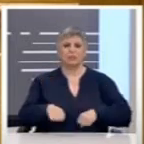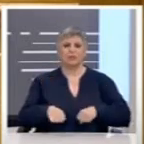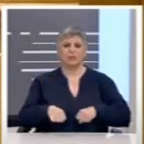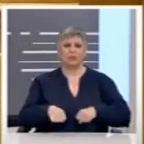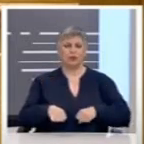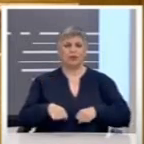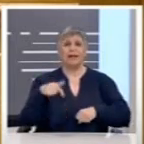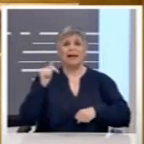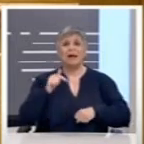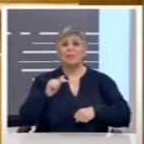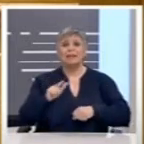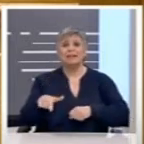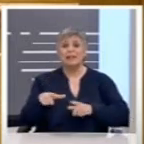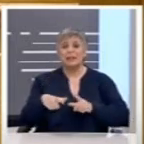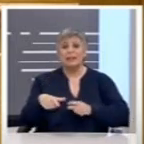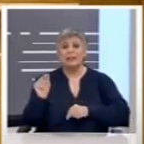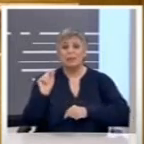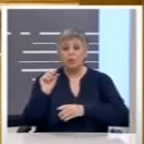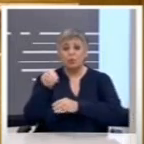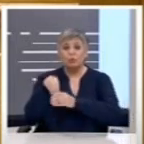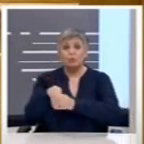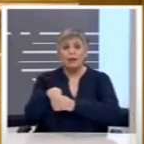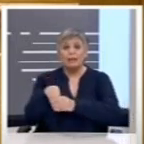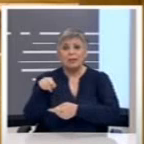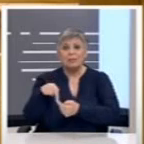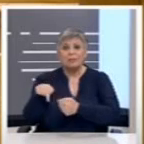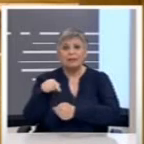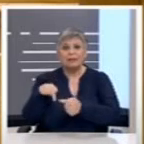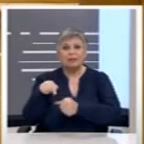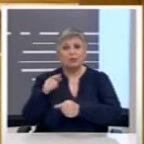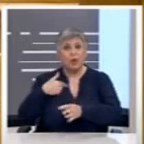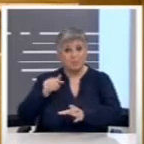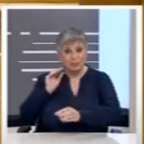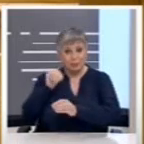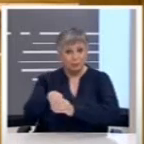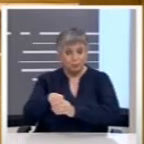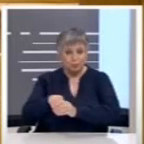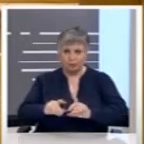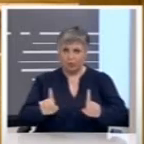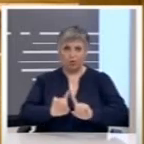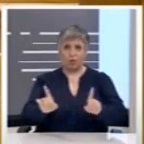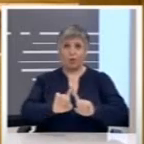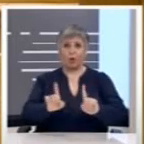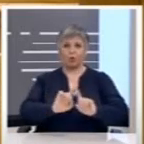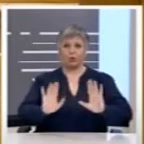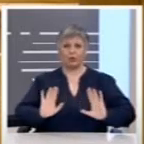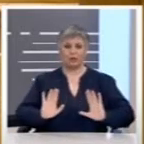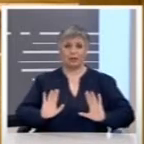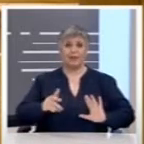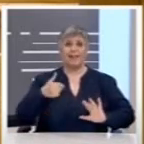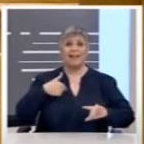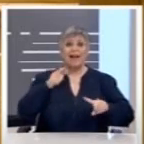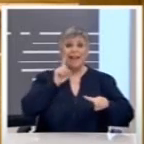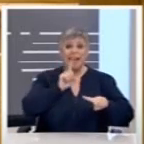Κύπρου. Η εσωτερική πτυχή του Κυπριακού δεν αφορά την Ελλάδα. Διότι η Ελλάδα είναι μόνο εγγύητρια